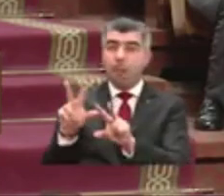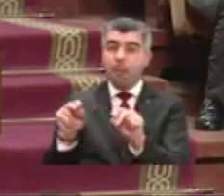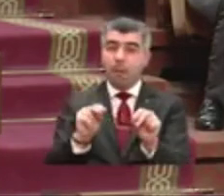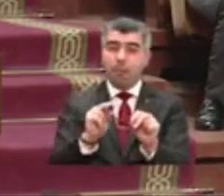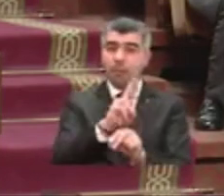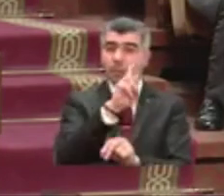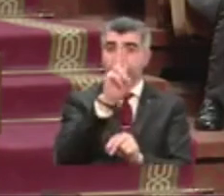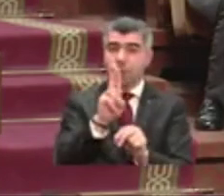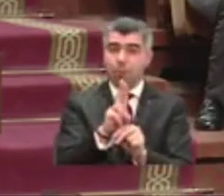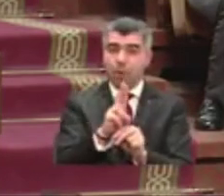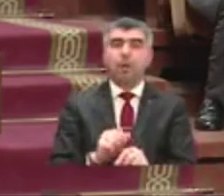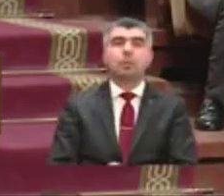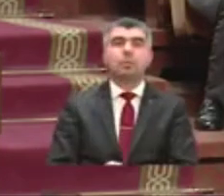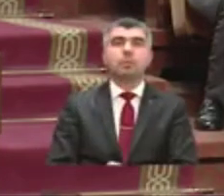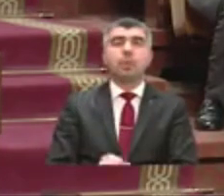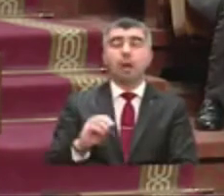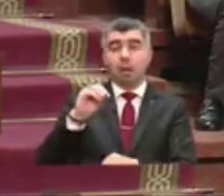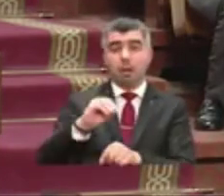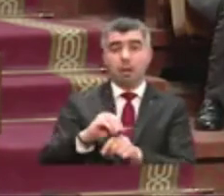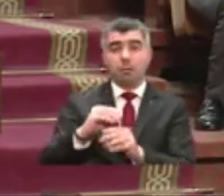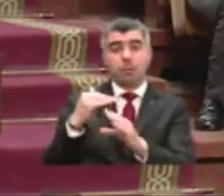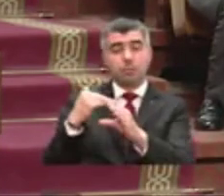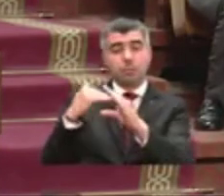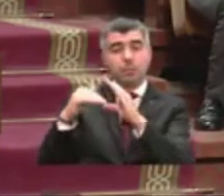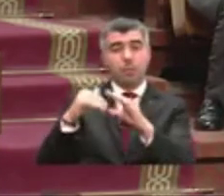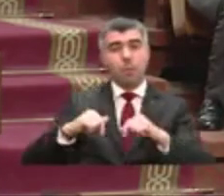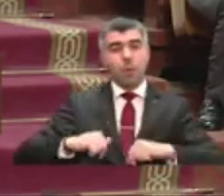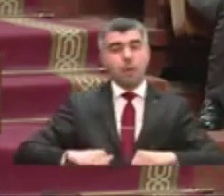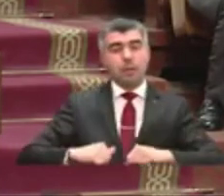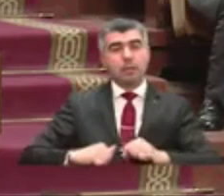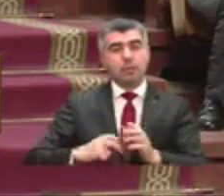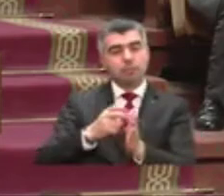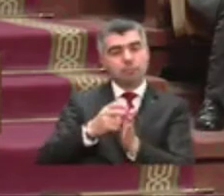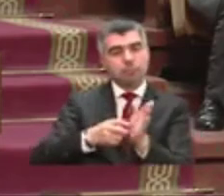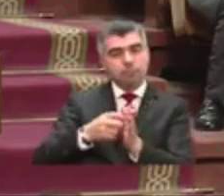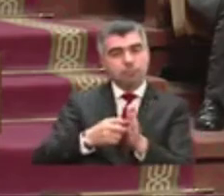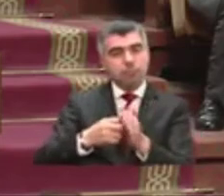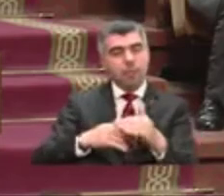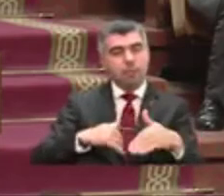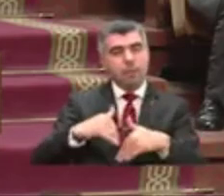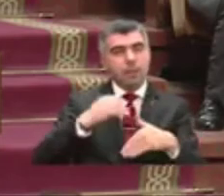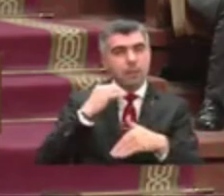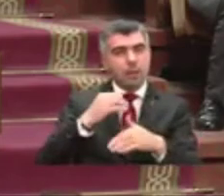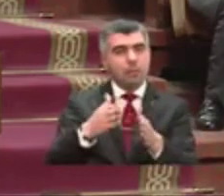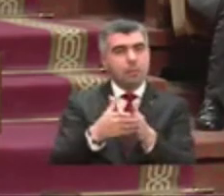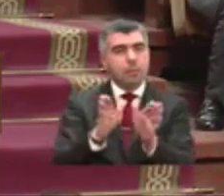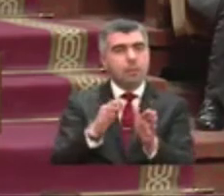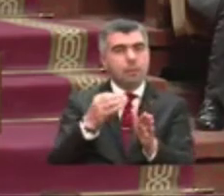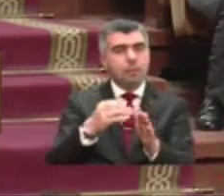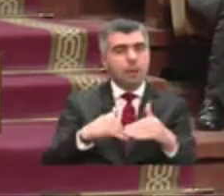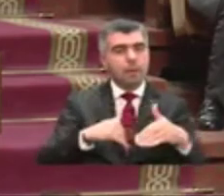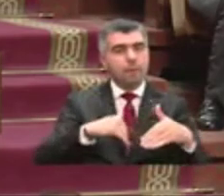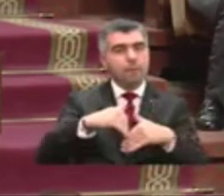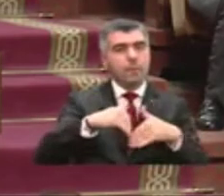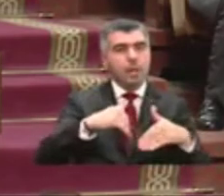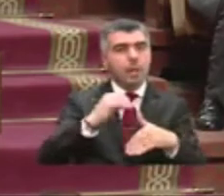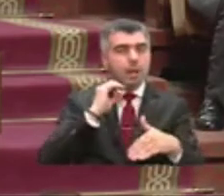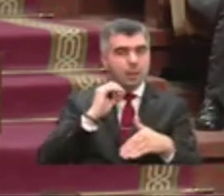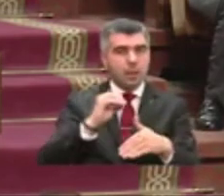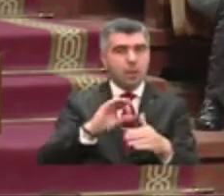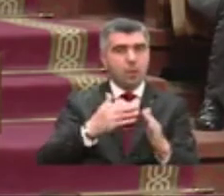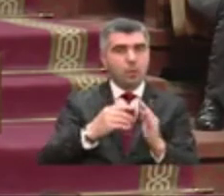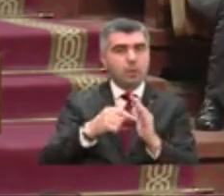المحترم نوجهه لوزير النقل حول فتح الخط البحري الرابط بين طرفايا